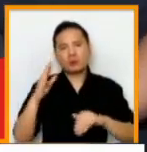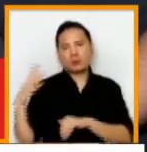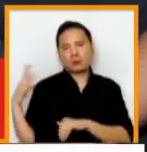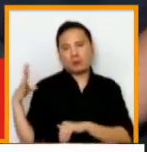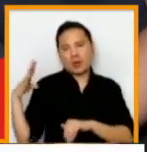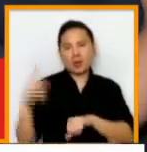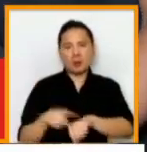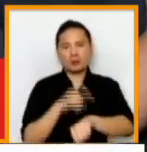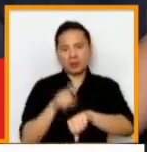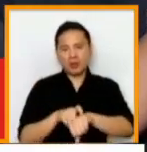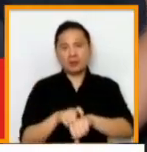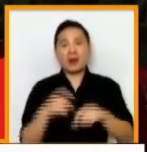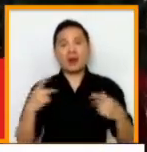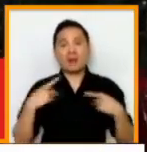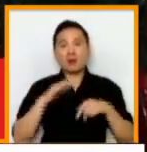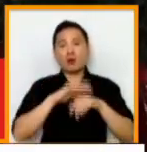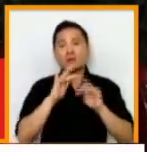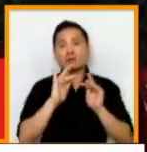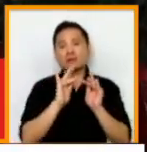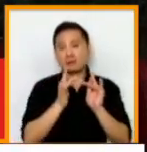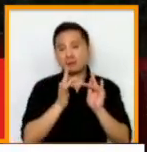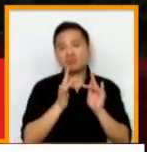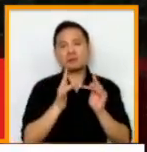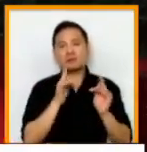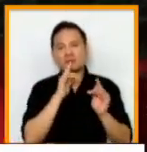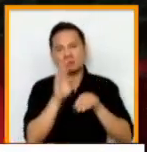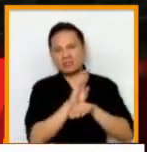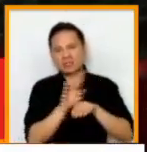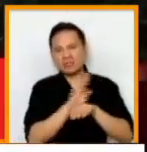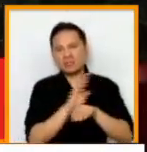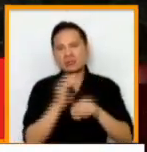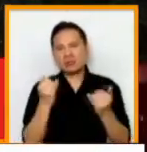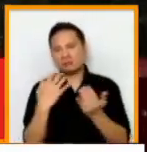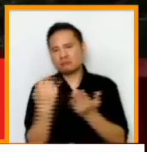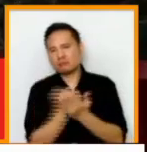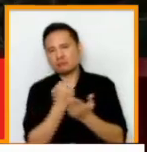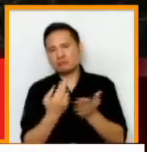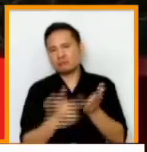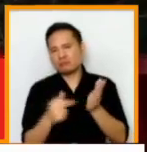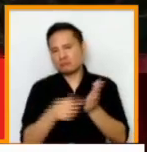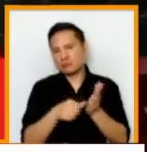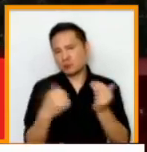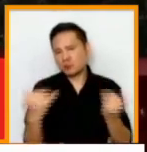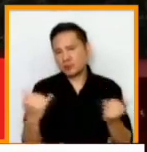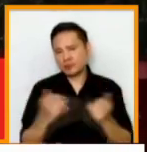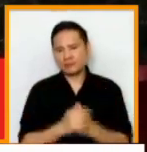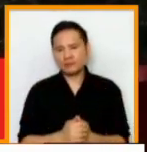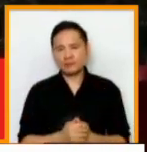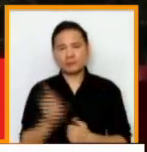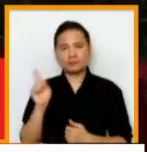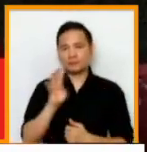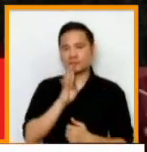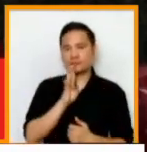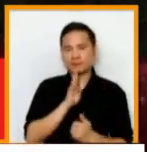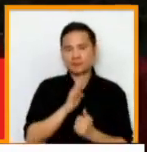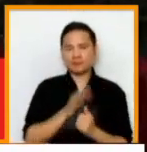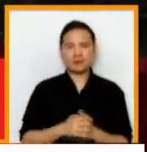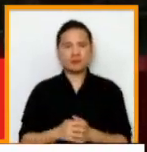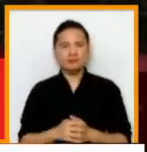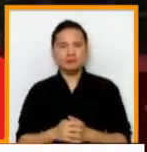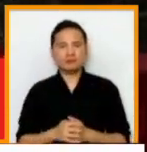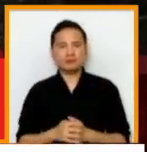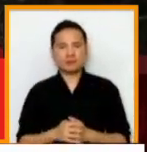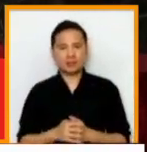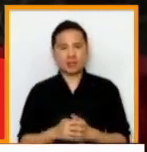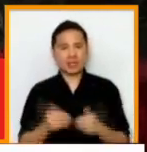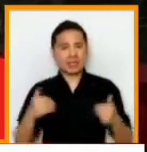pala makakapagparehistro. Sobrang halaga po sa amin na ito. Since Gen Z, parang tayo yung bagong ano ngayon, yung bagong generation.